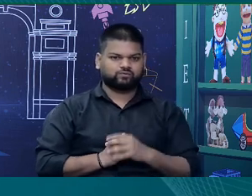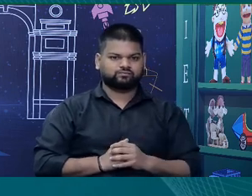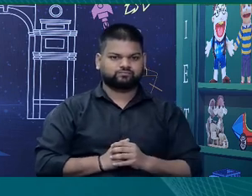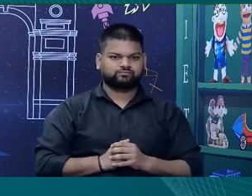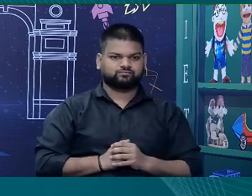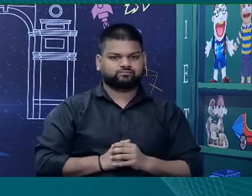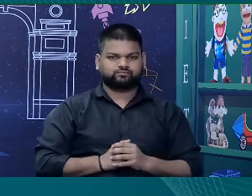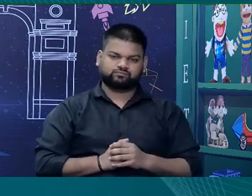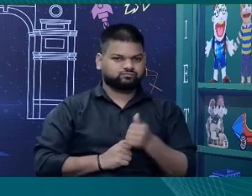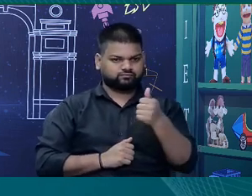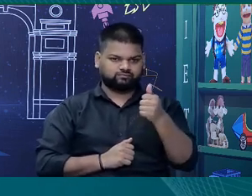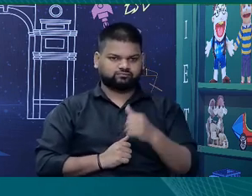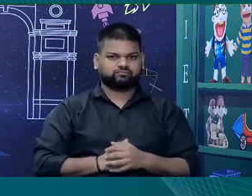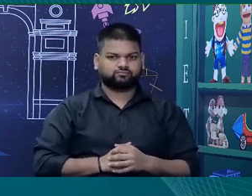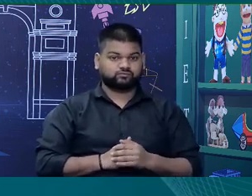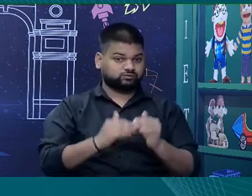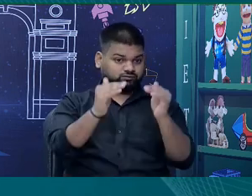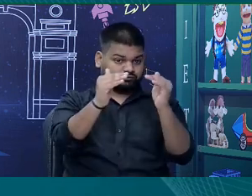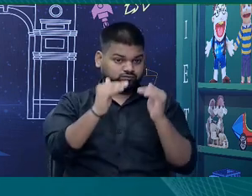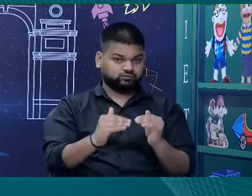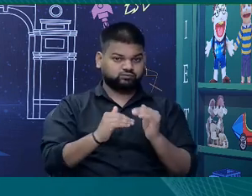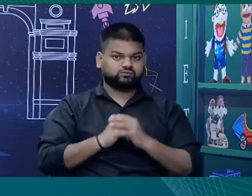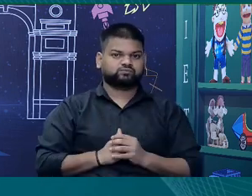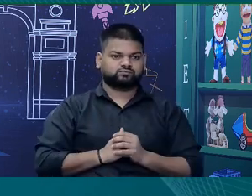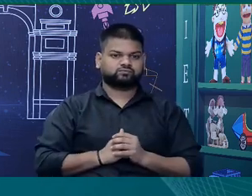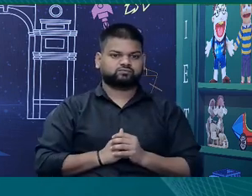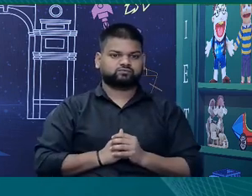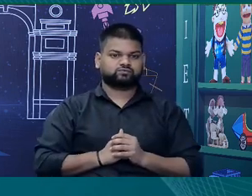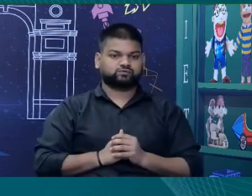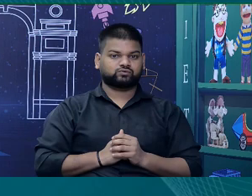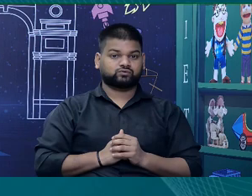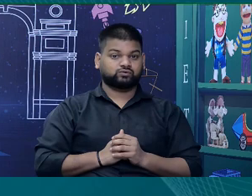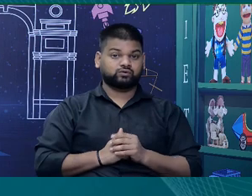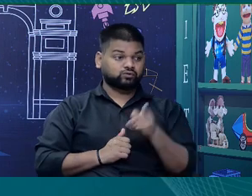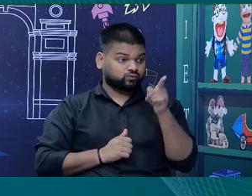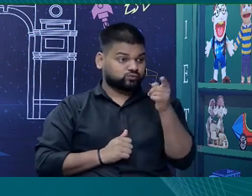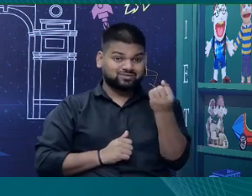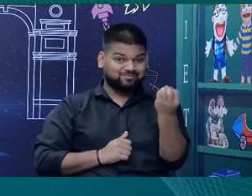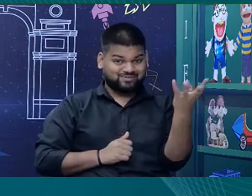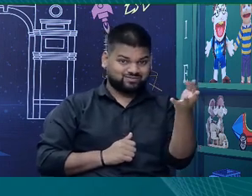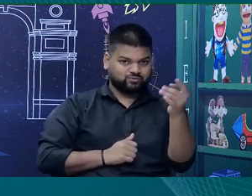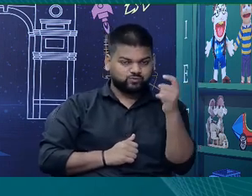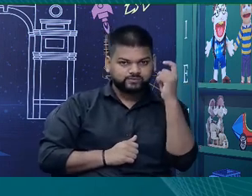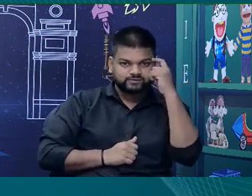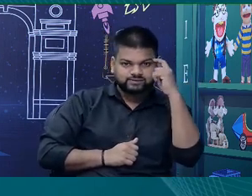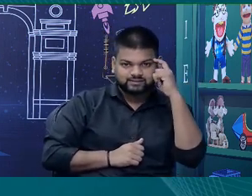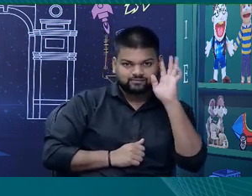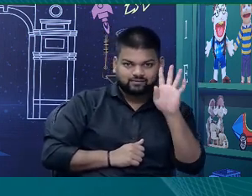कर लिया आपने नेक्स्ट आप उसे नंबर में तू से मल्टीप्लाई कर दीजिए